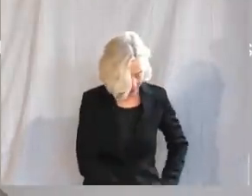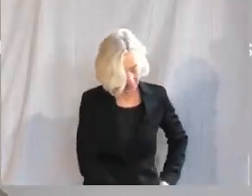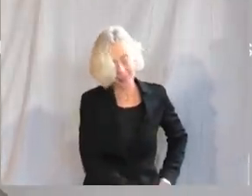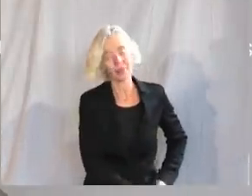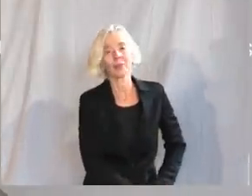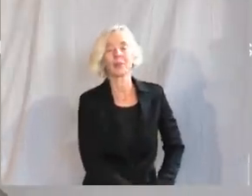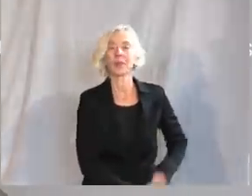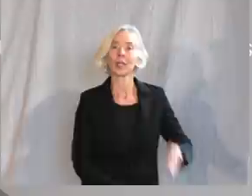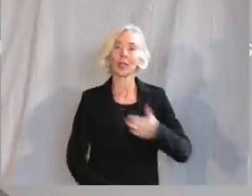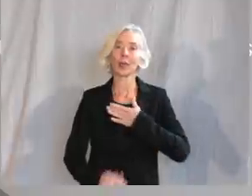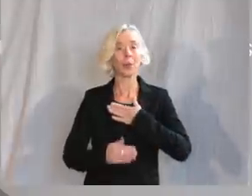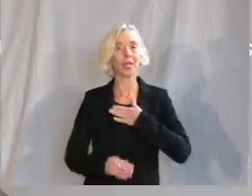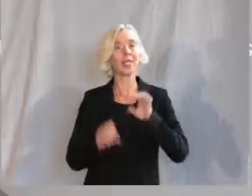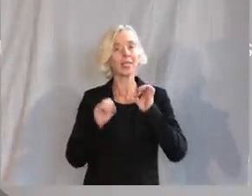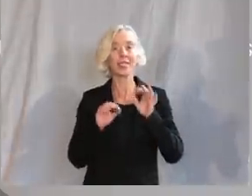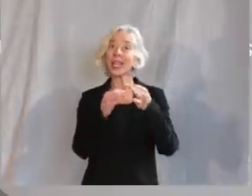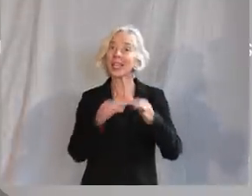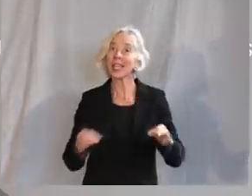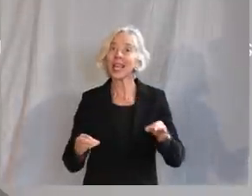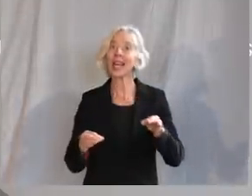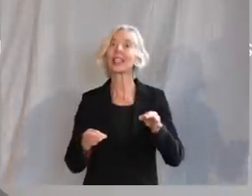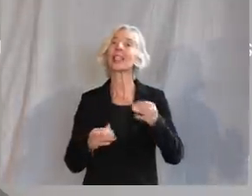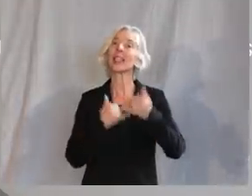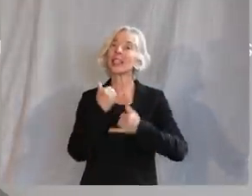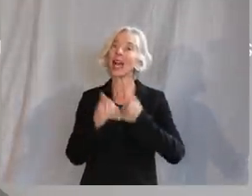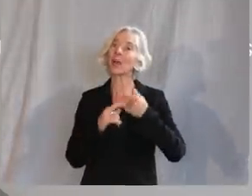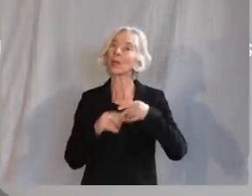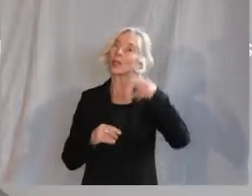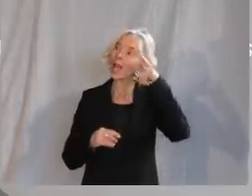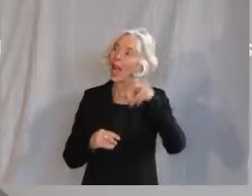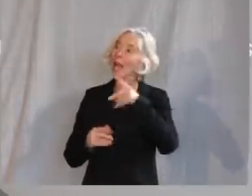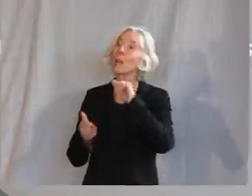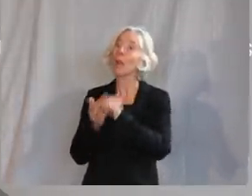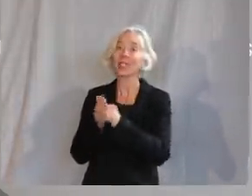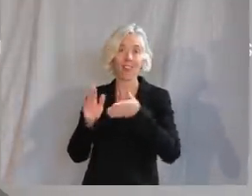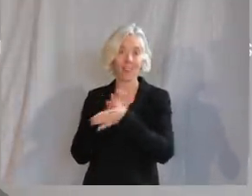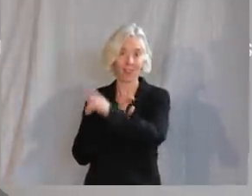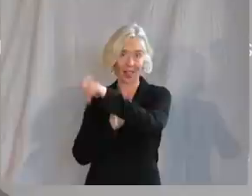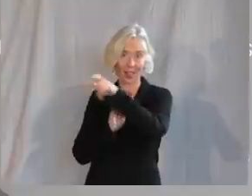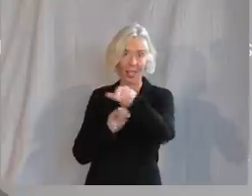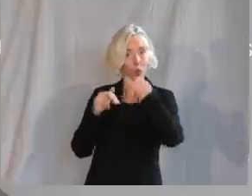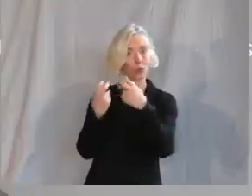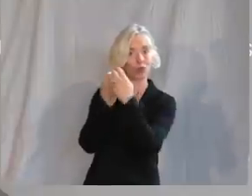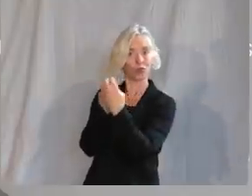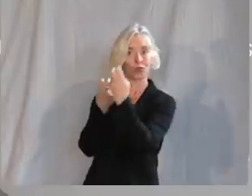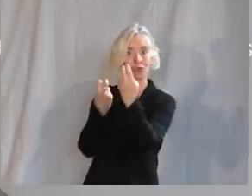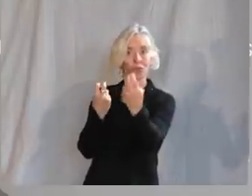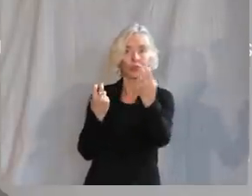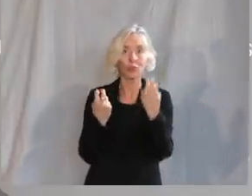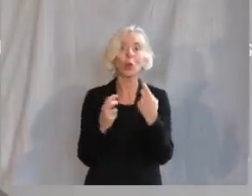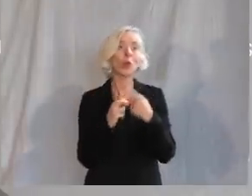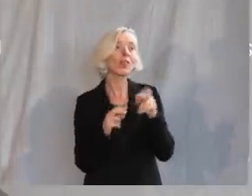Meine sehr geehrten Damen und Herren Pressevertreterinnen und Pressevertreter hier im Fürstenzimmer, aber auch all denjenigen draußen